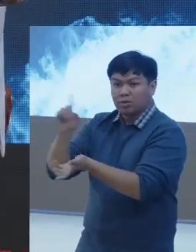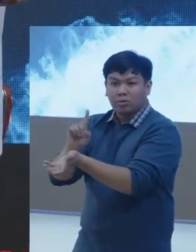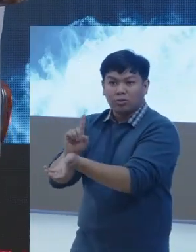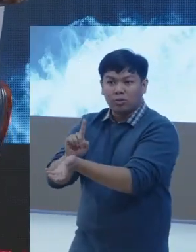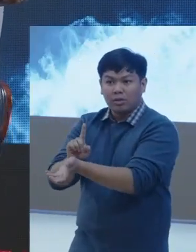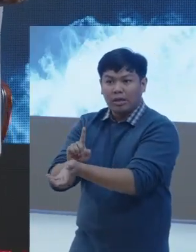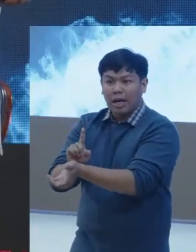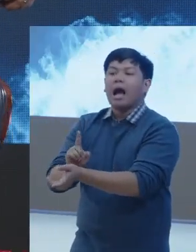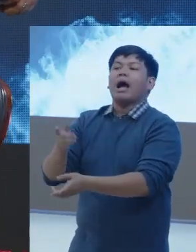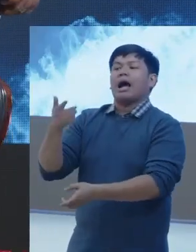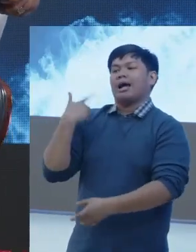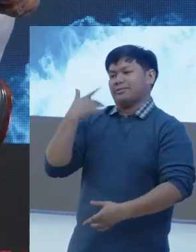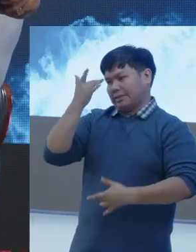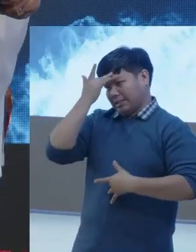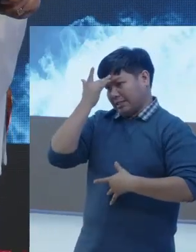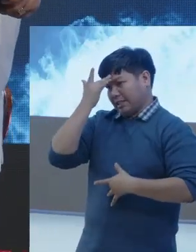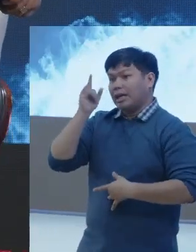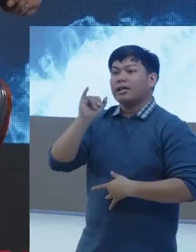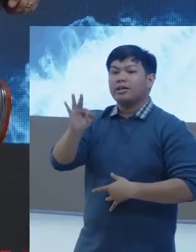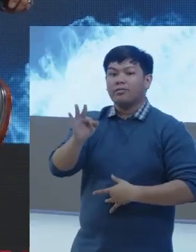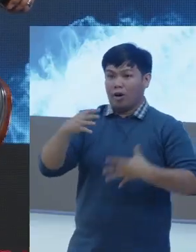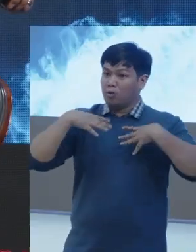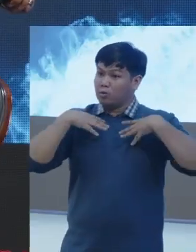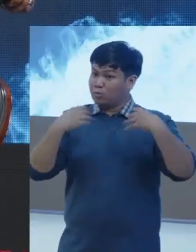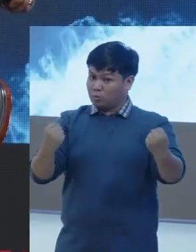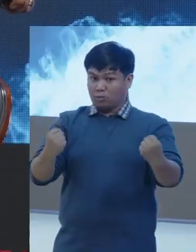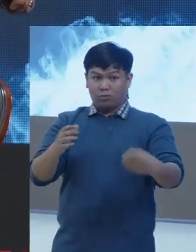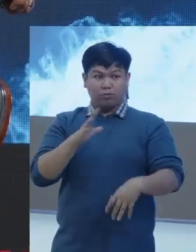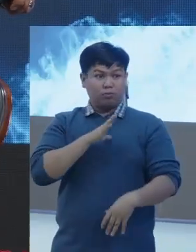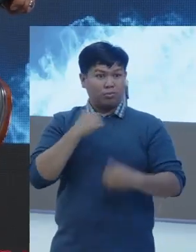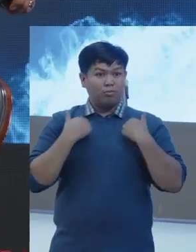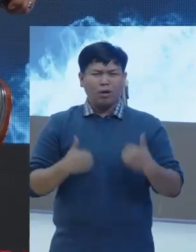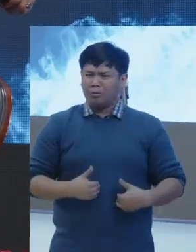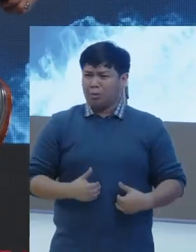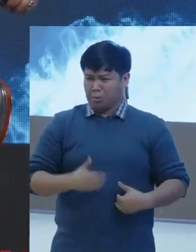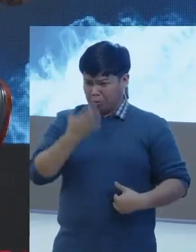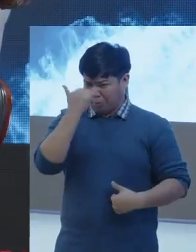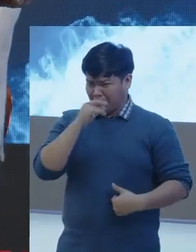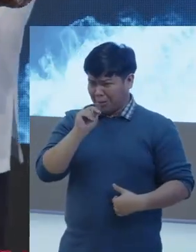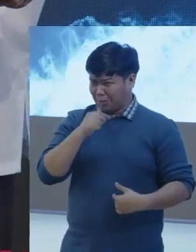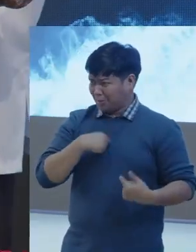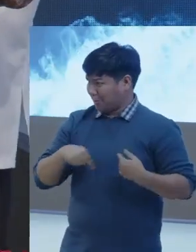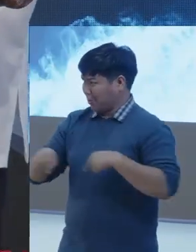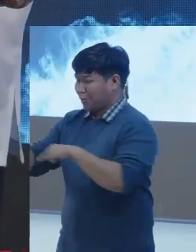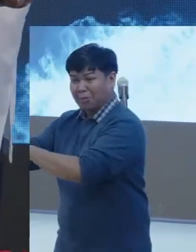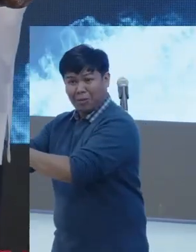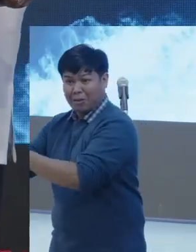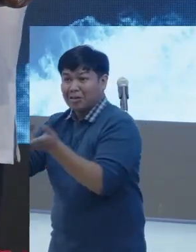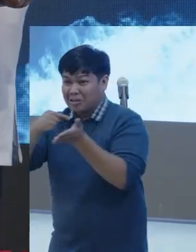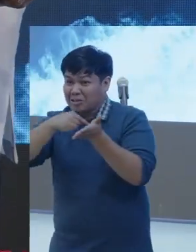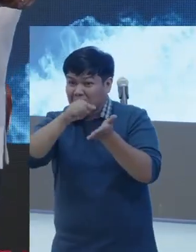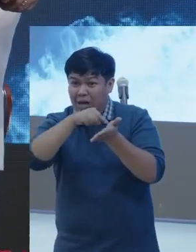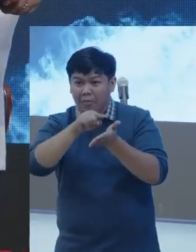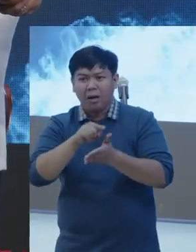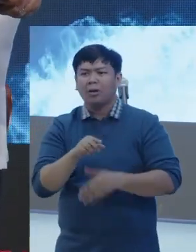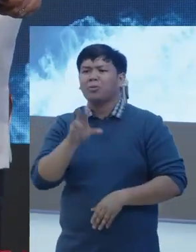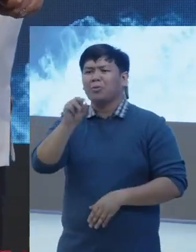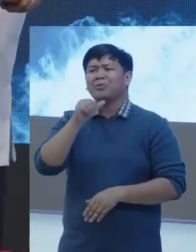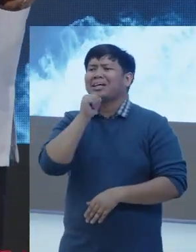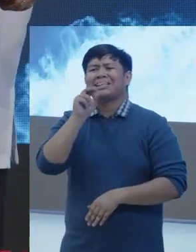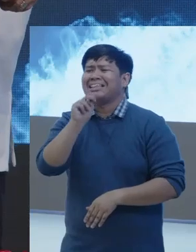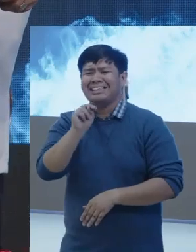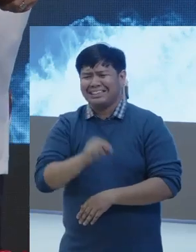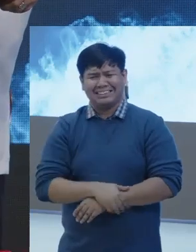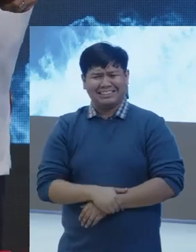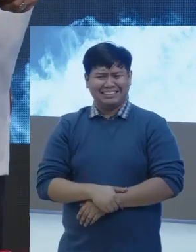kayo. Kung kayo ay malusog, no? Huwag kayo pupunta sa clinic niya. Di ba? Baka kayo mahawa